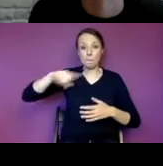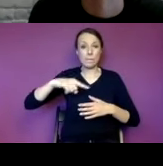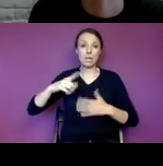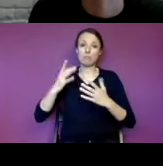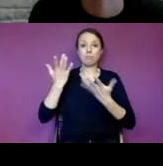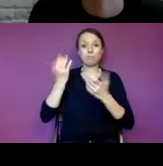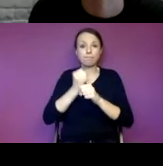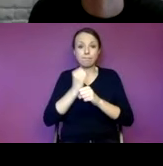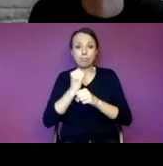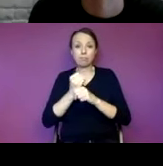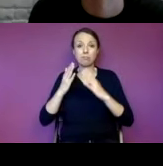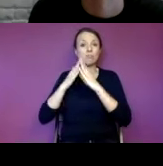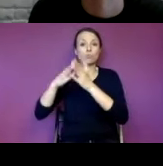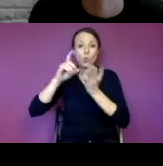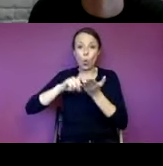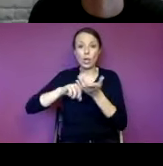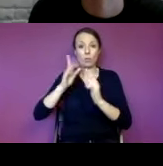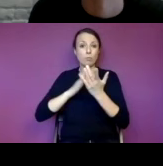drugiej strony nam wszystkim przeszkadza to,